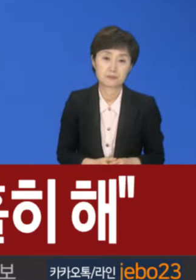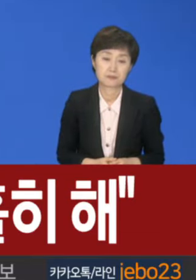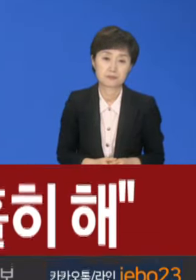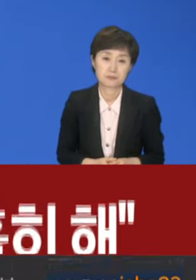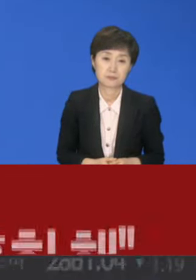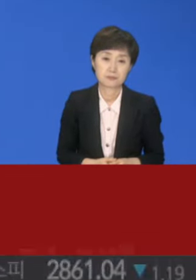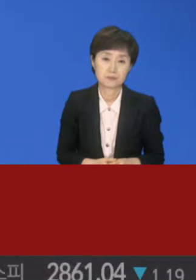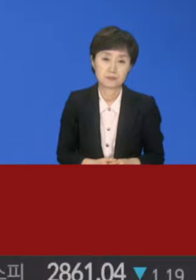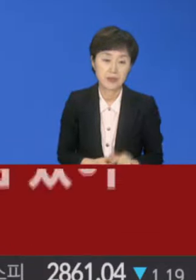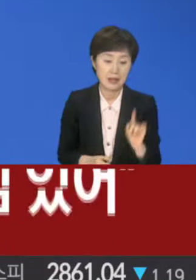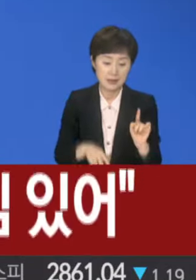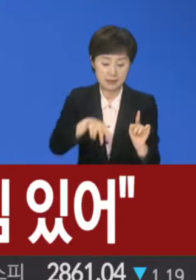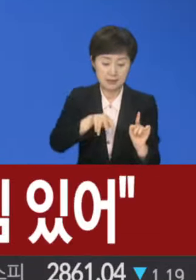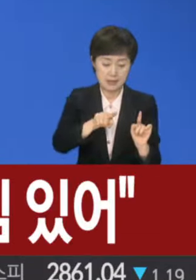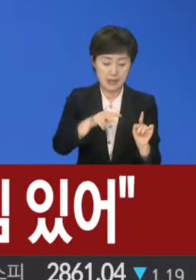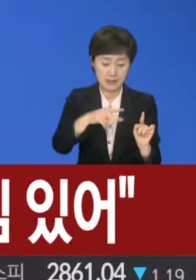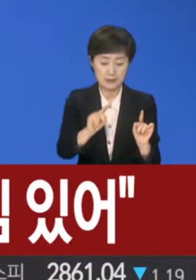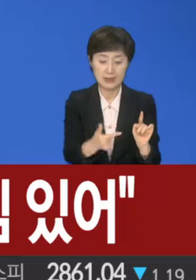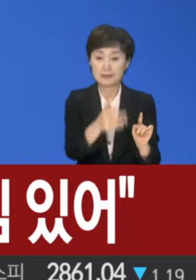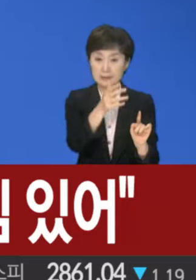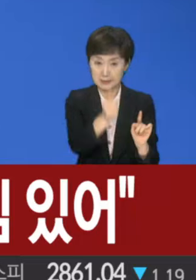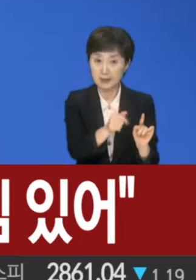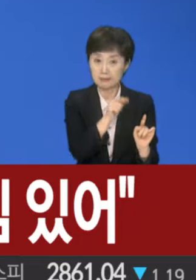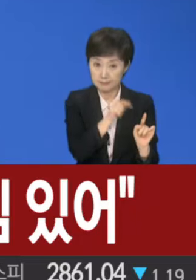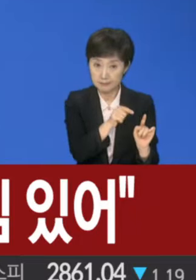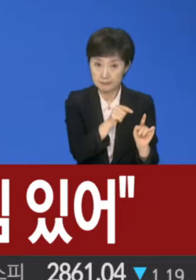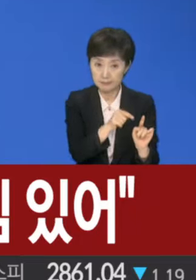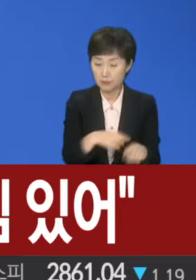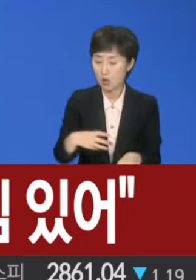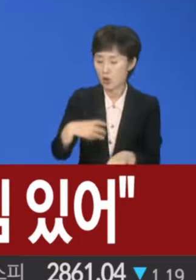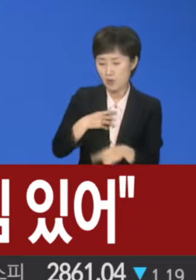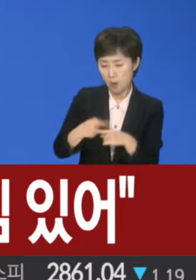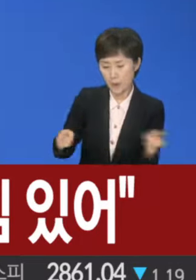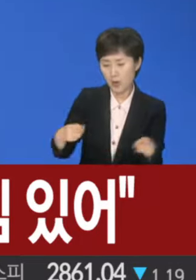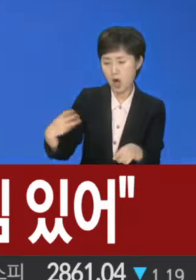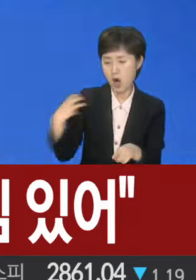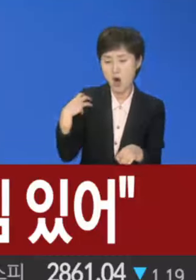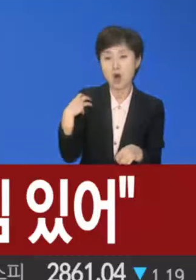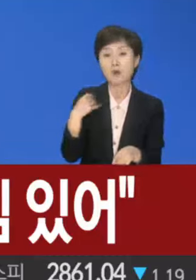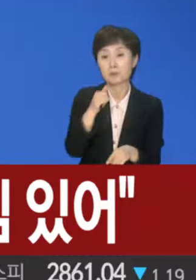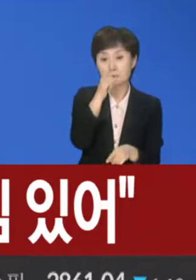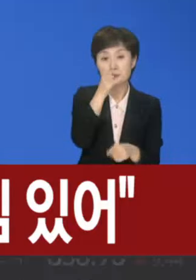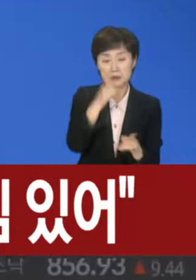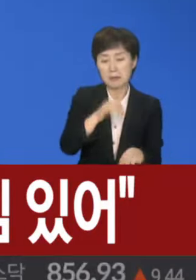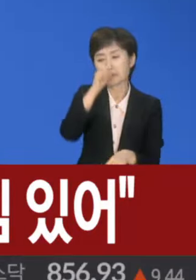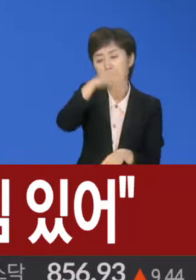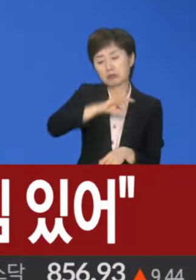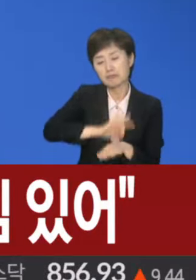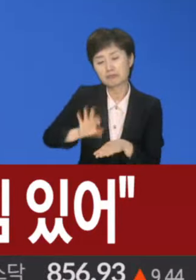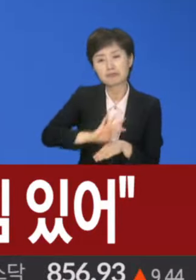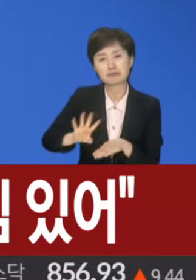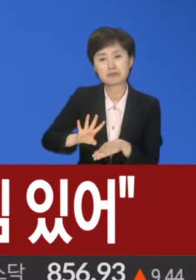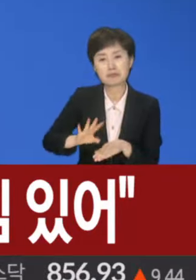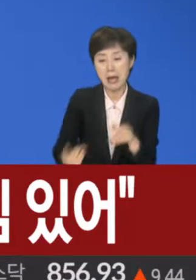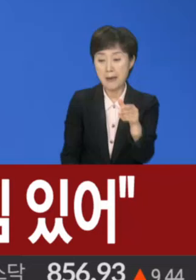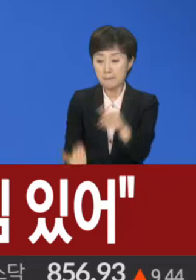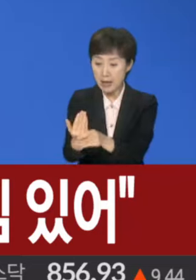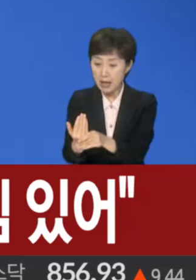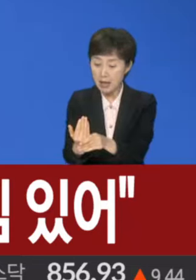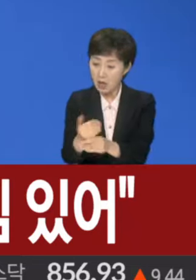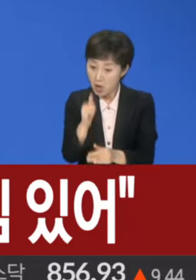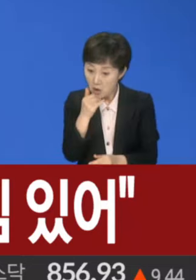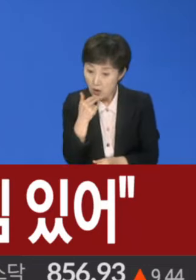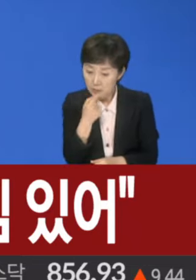관련하여 먼저 1사단장에게 작전 시 반드시 해야 할 사전 위험성 평가 의무가 있음에도 불구하고 이를 소홀히 해서 사고가